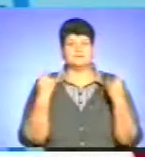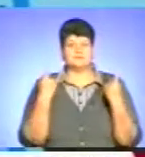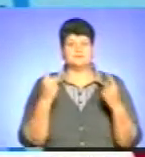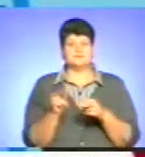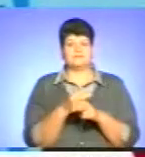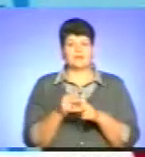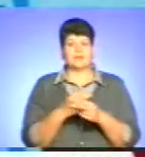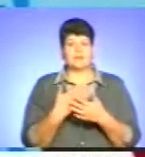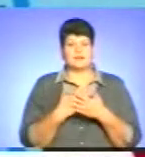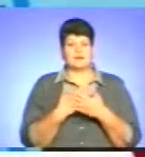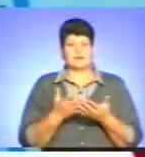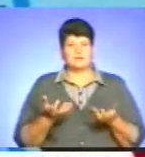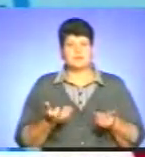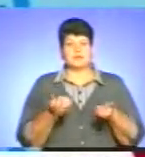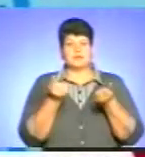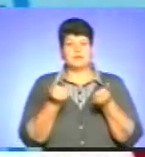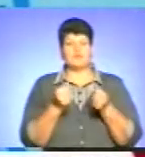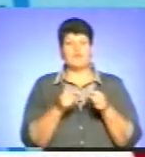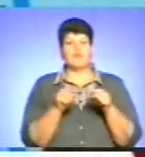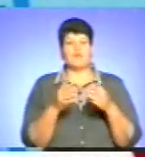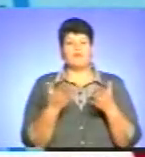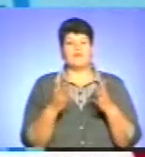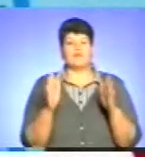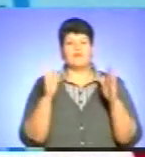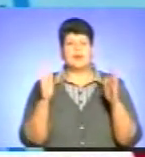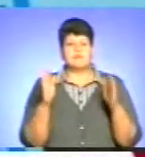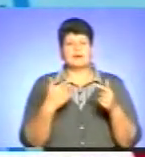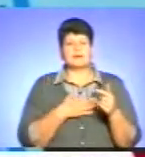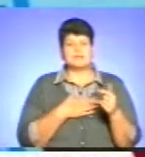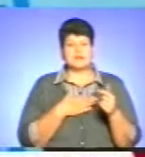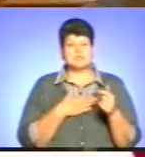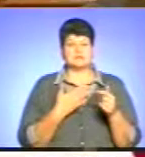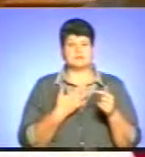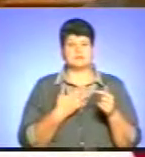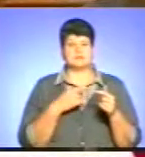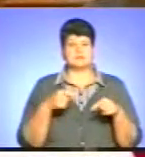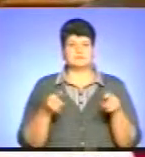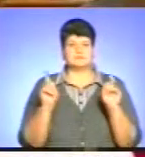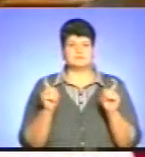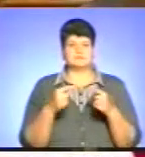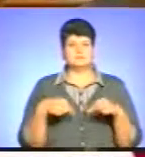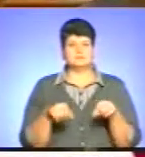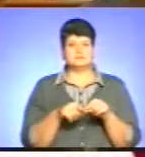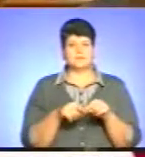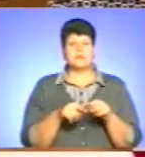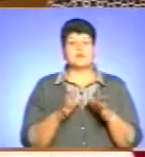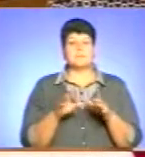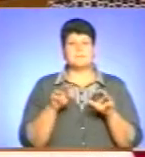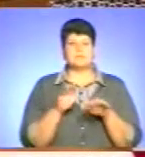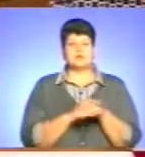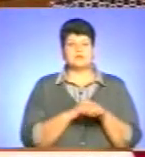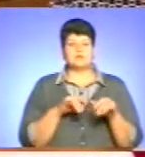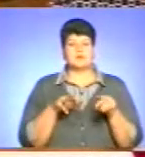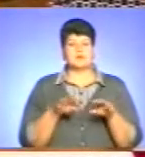дихальну підтримку саме в межах наших акушерських стаціонарів. Благодійний марафон зорієнтований і на